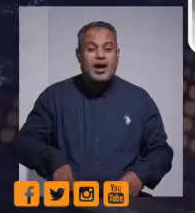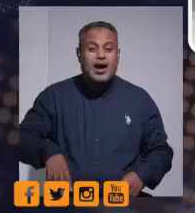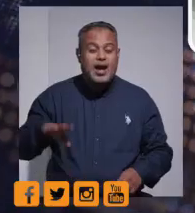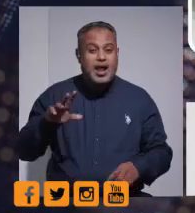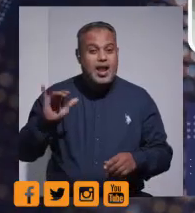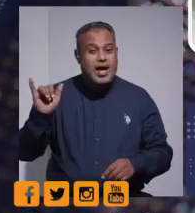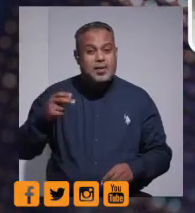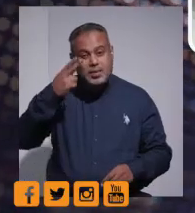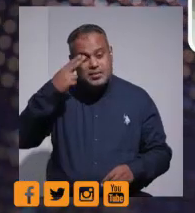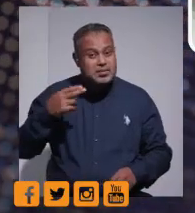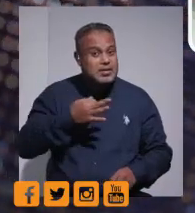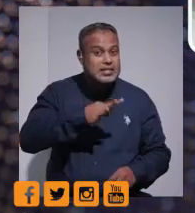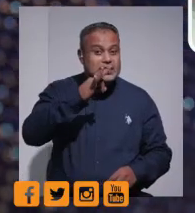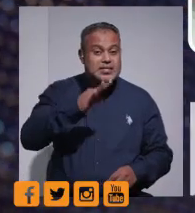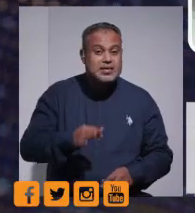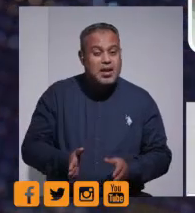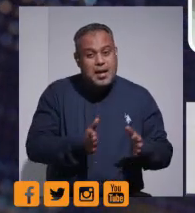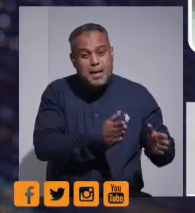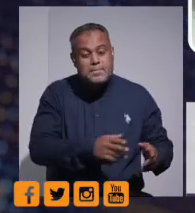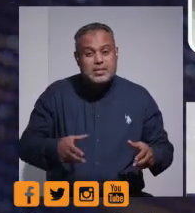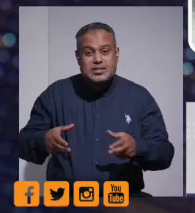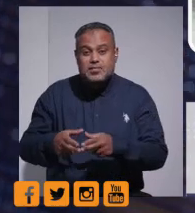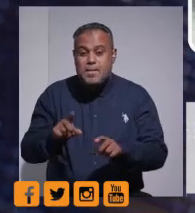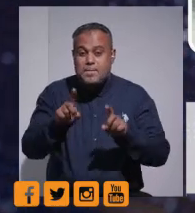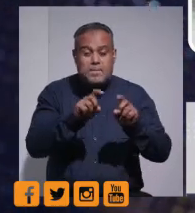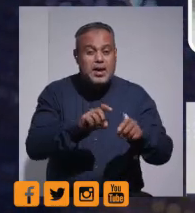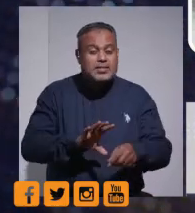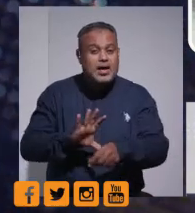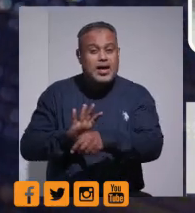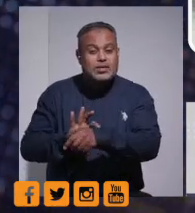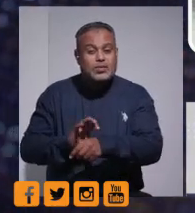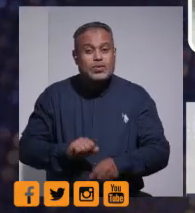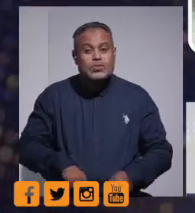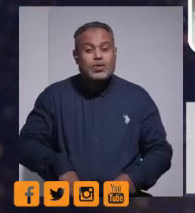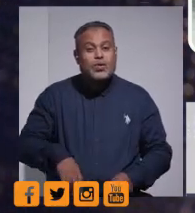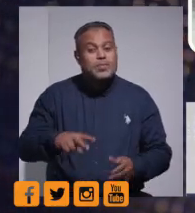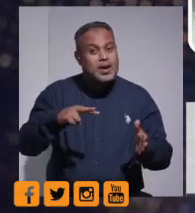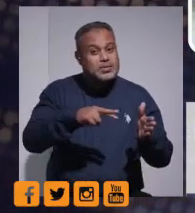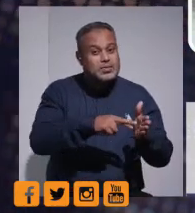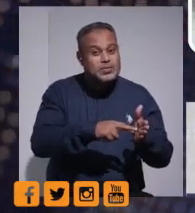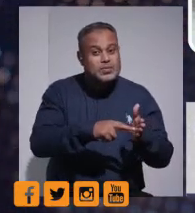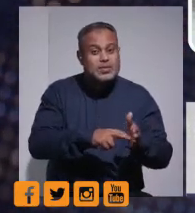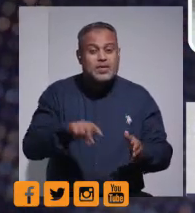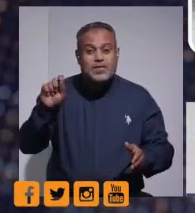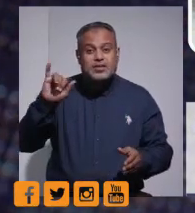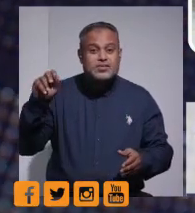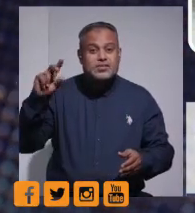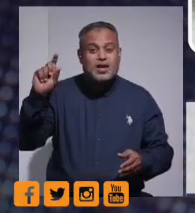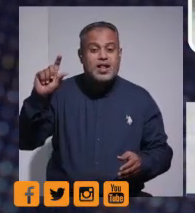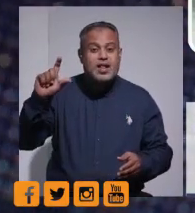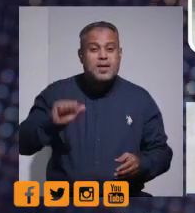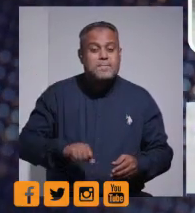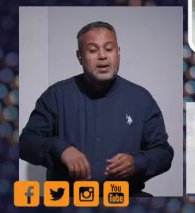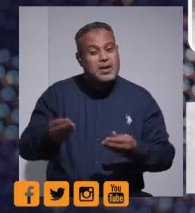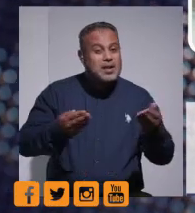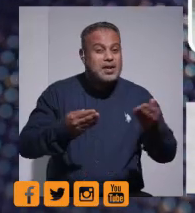وعلى هامش الاجتماعات بحث الدكتور بن مبارك مع نظيره السوري فيصل المقداد العلاقات الثنائيه بين البلدين